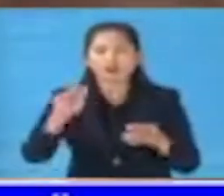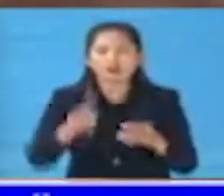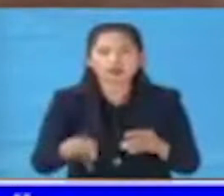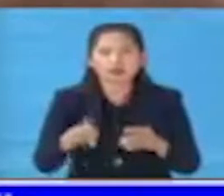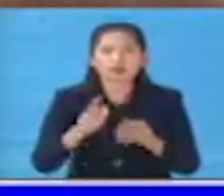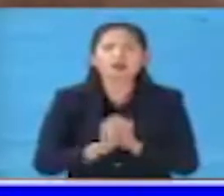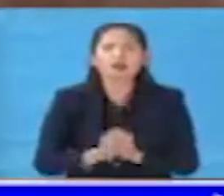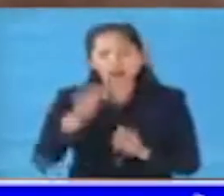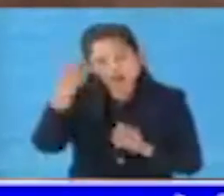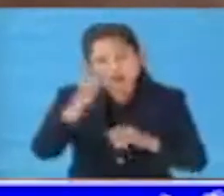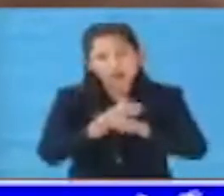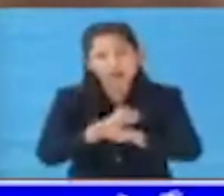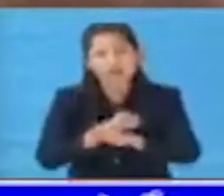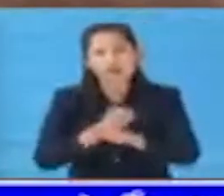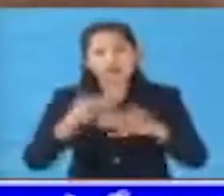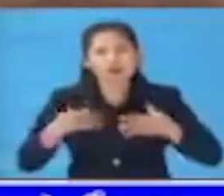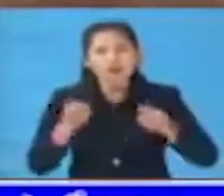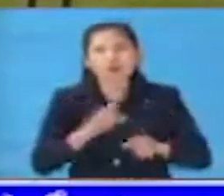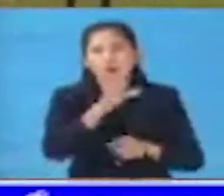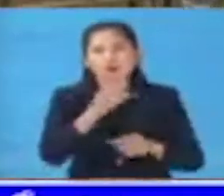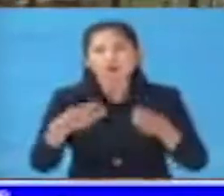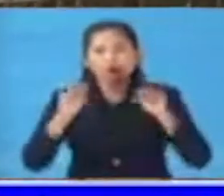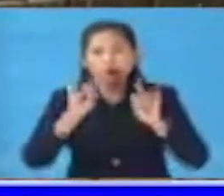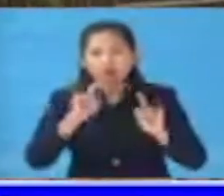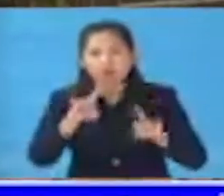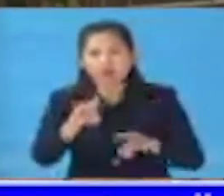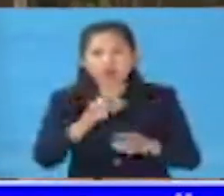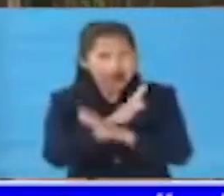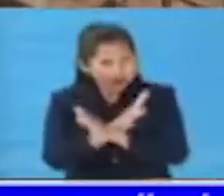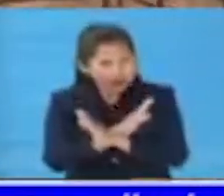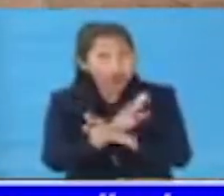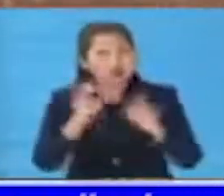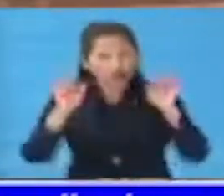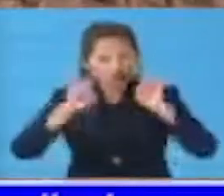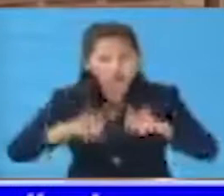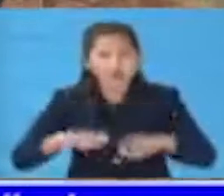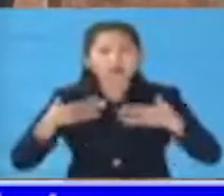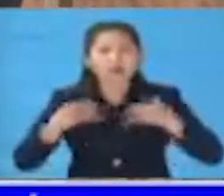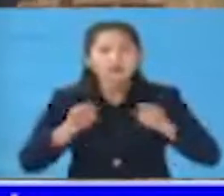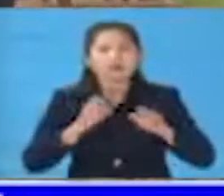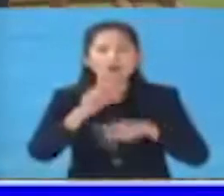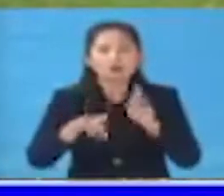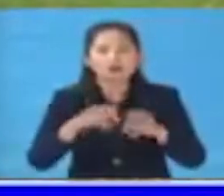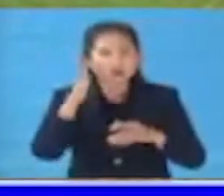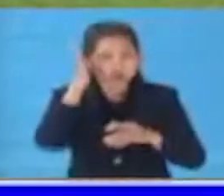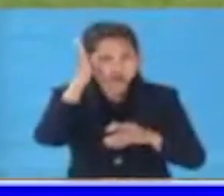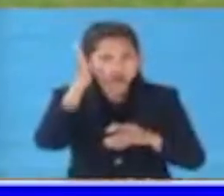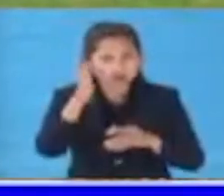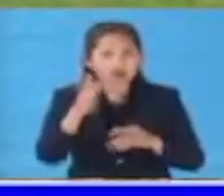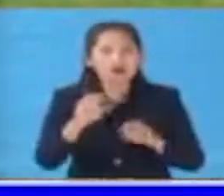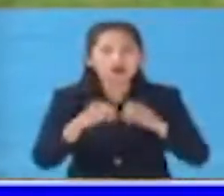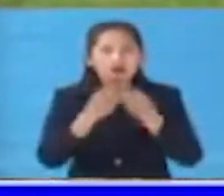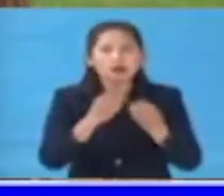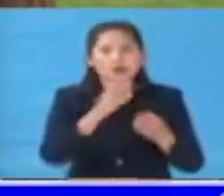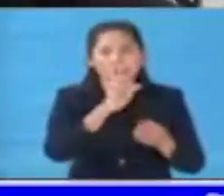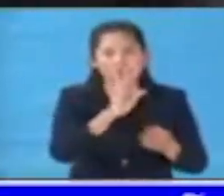អាគ្នេយ៍ដើម្បីការពារសុខុមាលភាពមនុស្សនិងសត្វនិងការពារមិនឲ្យមានមហន្តរាយសុខភាពសាធារណៈនាពេលអនាគតអ